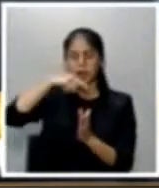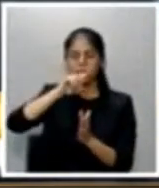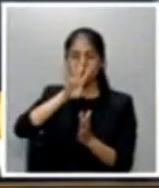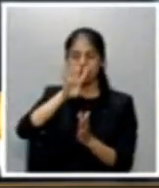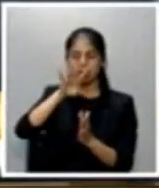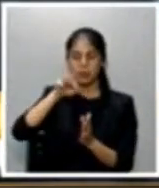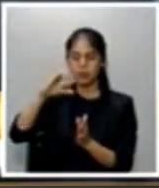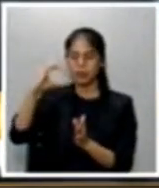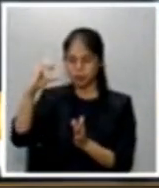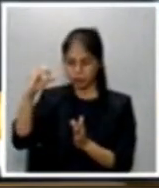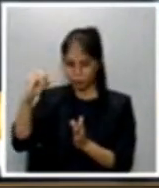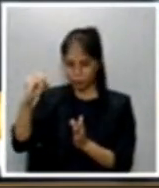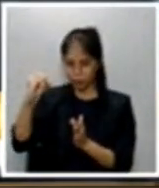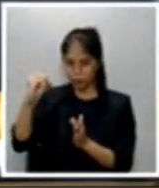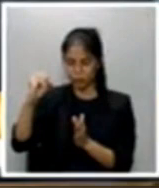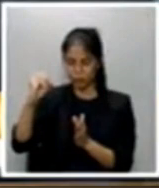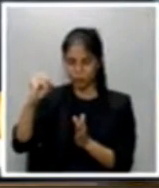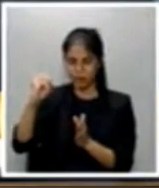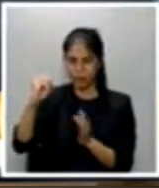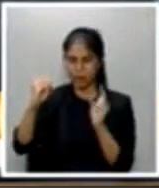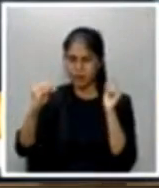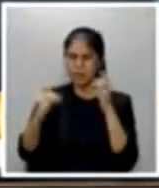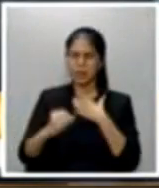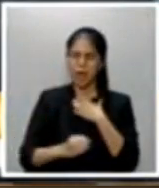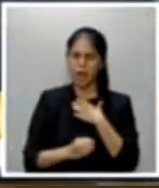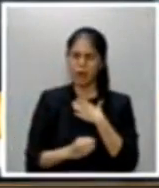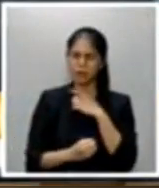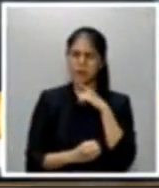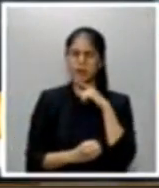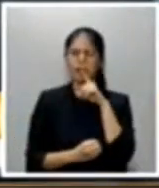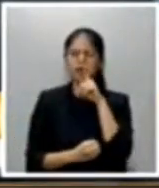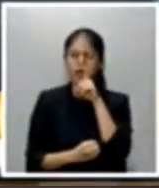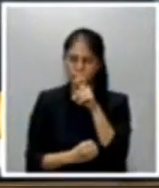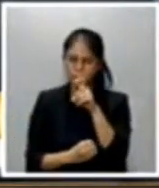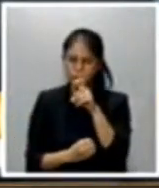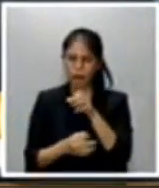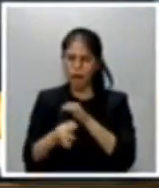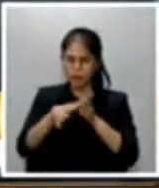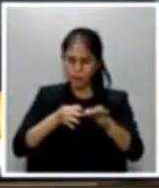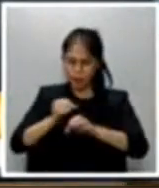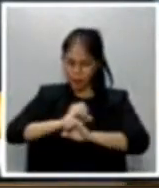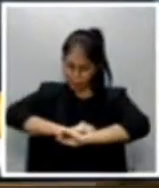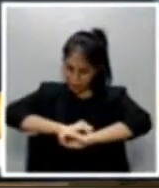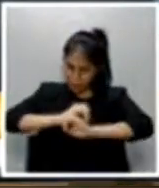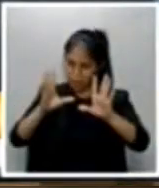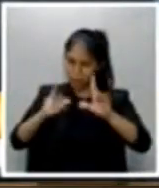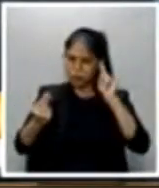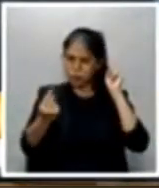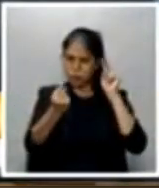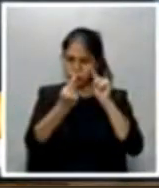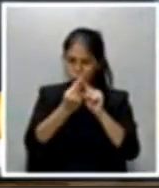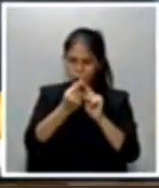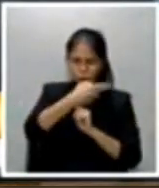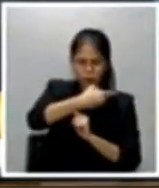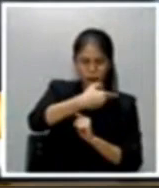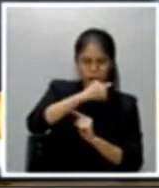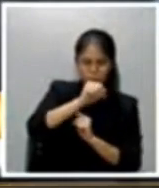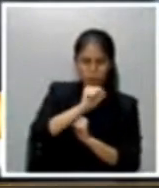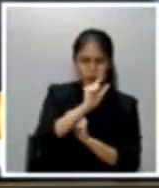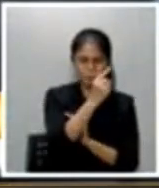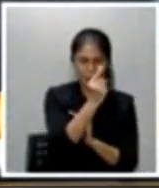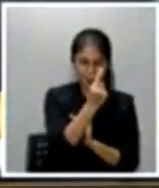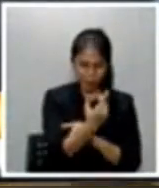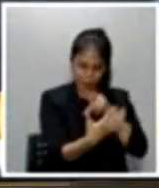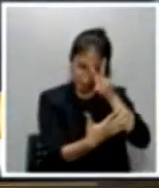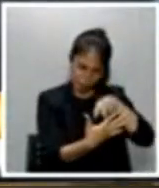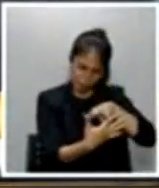เป็นผู้ผลักดันท่านหนึ่งนะครับอยากจะขอให้ท่านได้กล่าวให้ชัดเจนนะครับว่าหลักสูตรต่างๆที่ได้ส่งมาให้สกอ